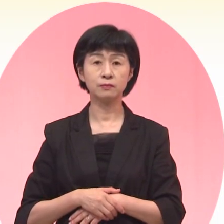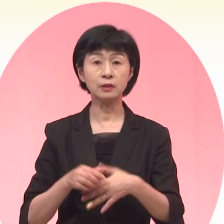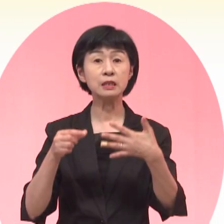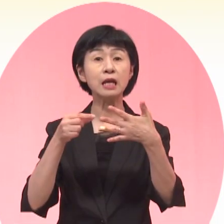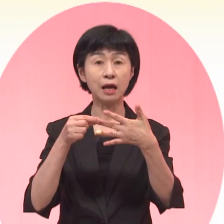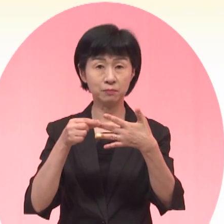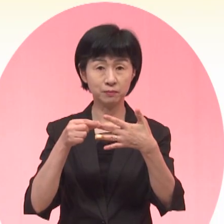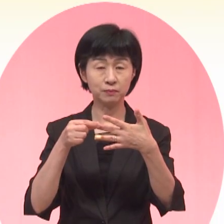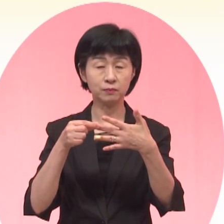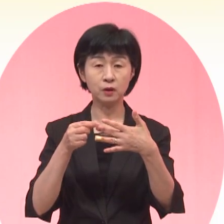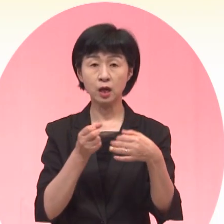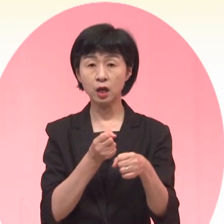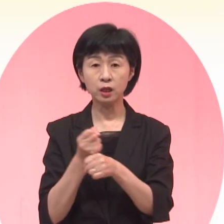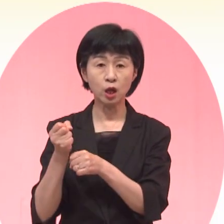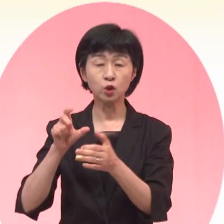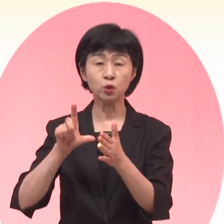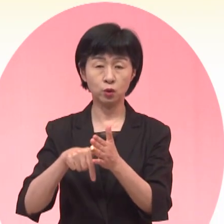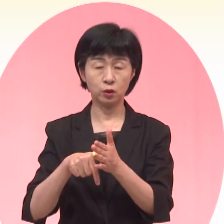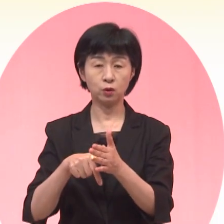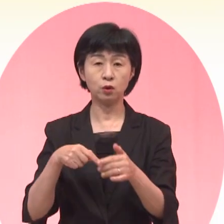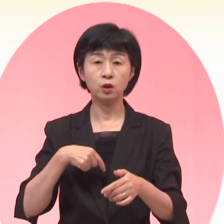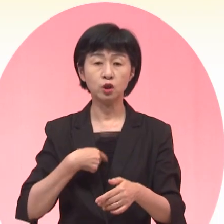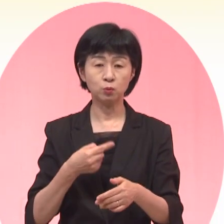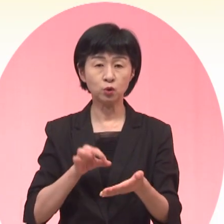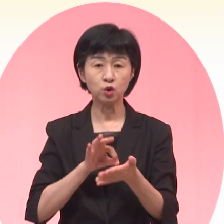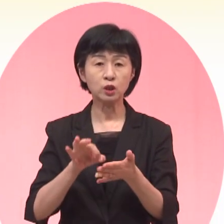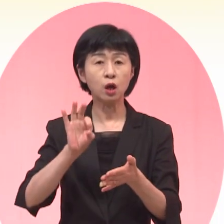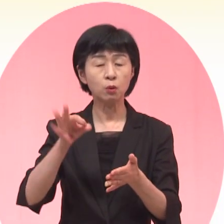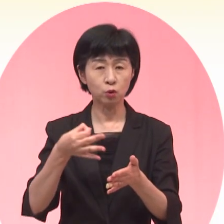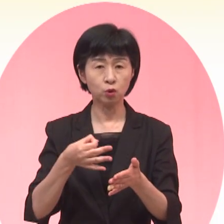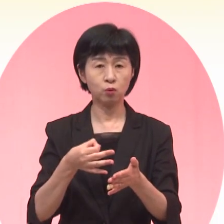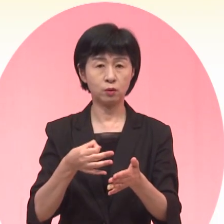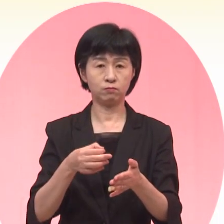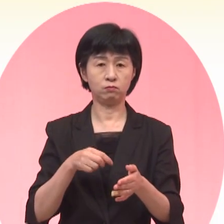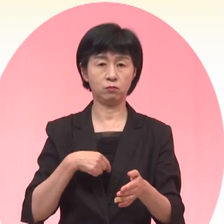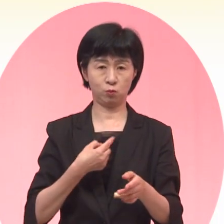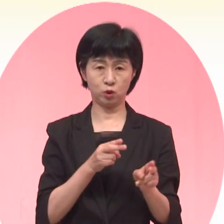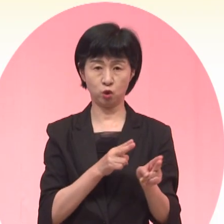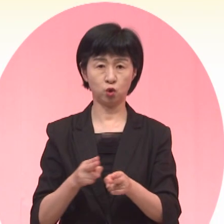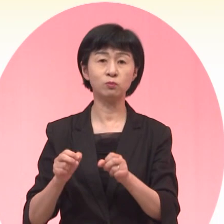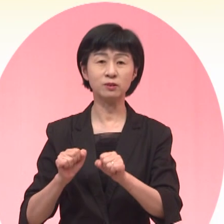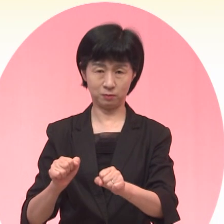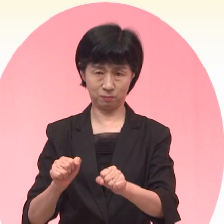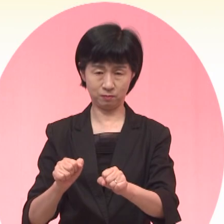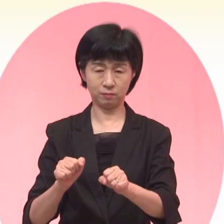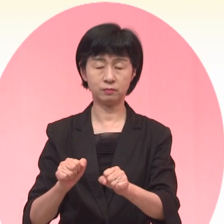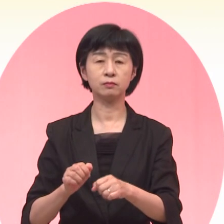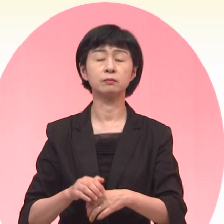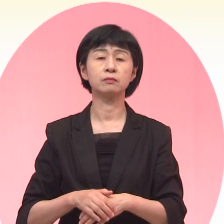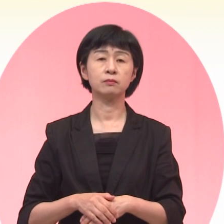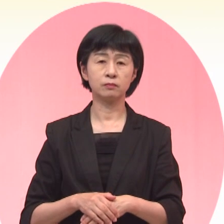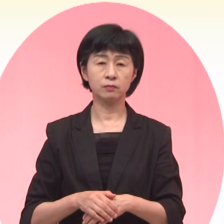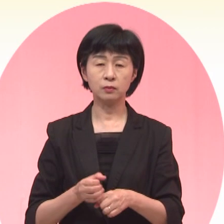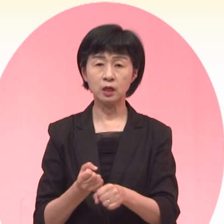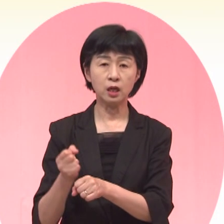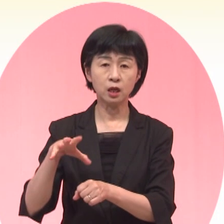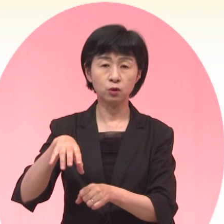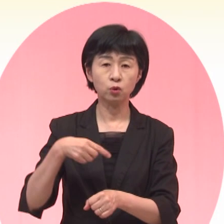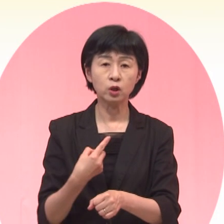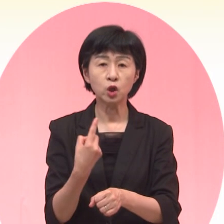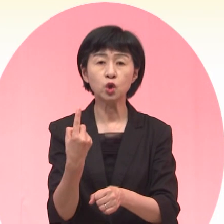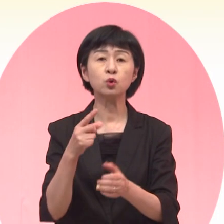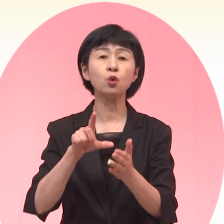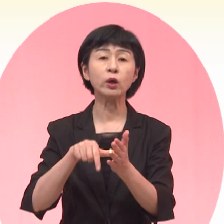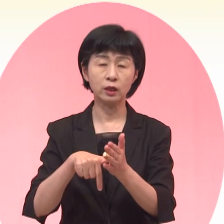3. 避難する際、自分で使うものはできるだけ持参する。避難所に向かう際